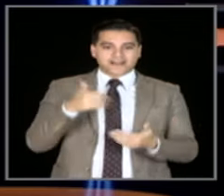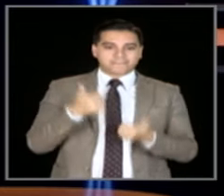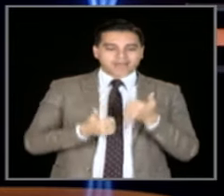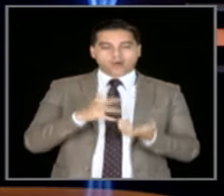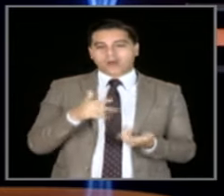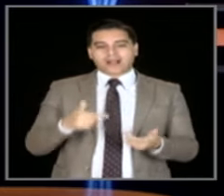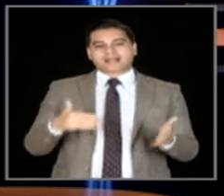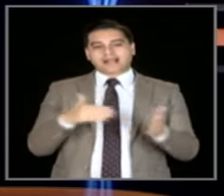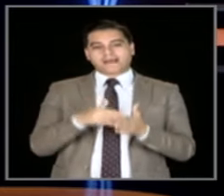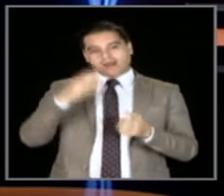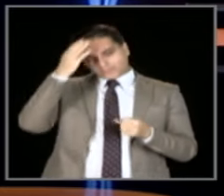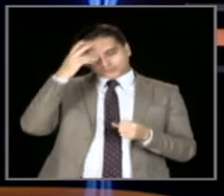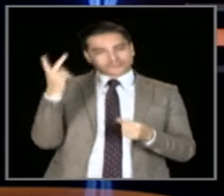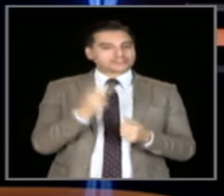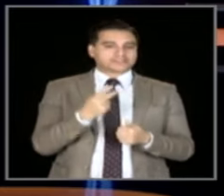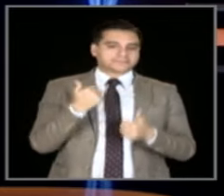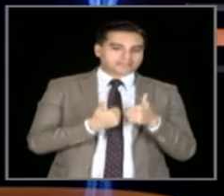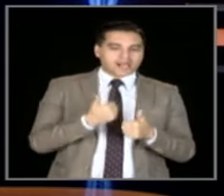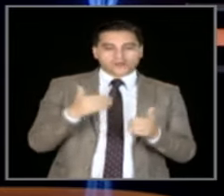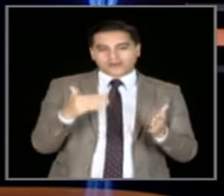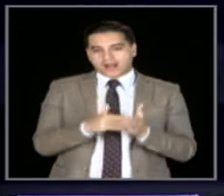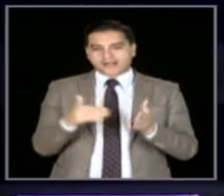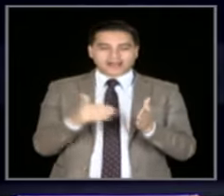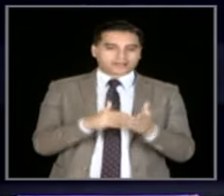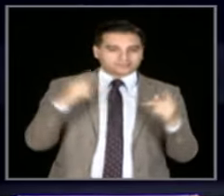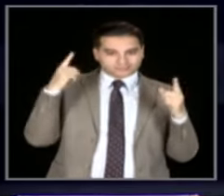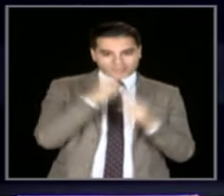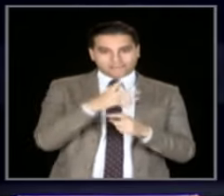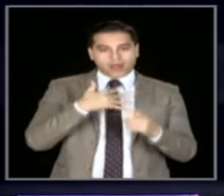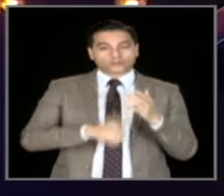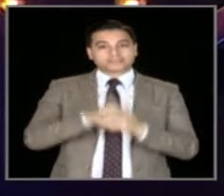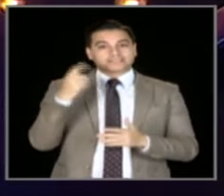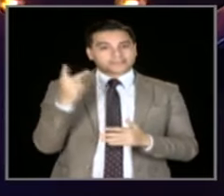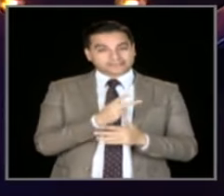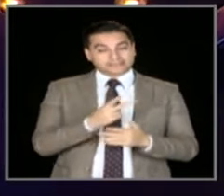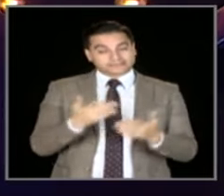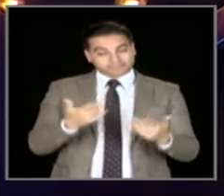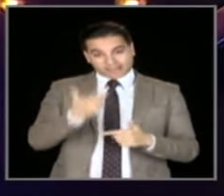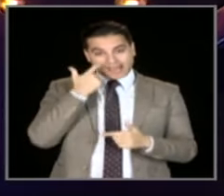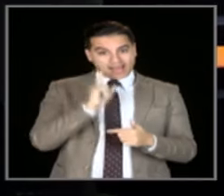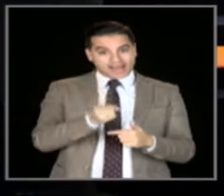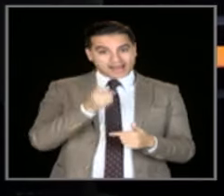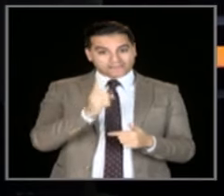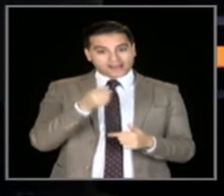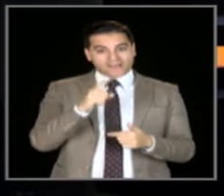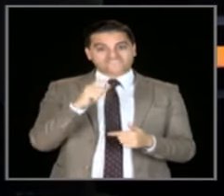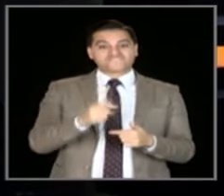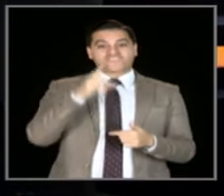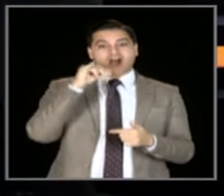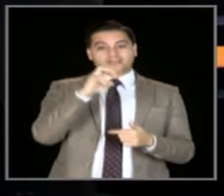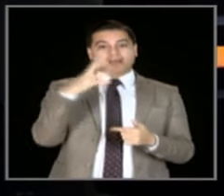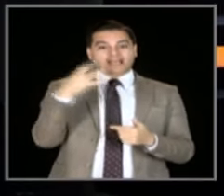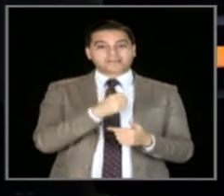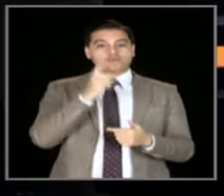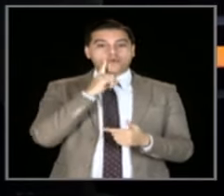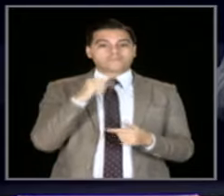نهائي العباقرة؟ الاثنين، عايزين نوصل للاثنين بسرعة. عايز تكسب الاثنين. خلي بالك فاطمة الزهراء هتجيب مامتها